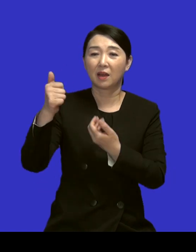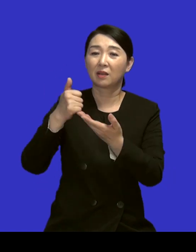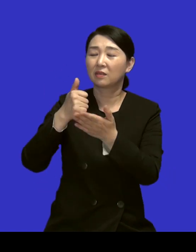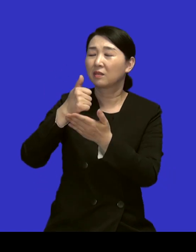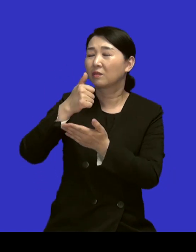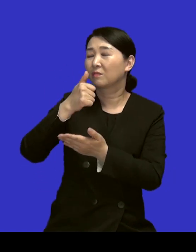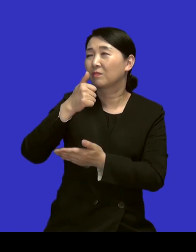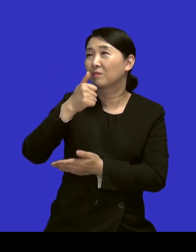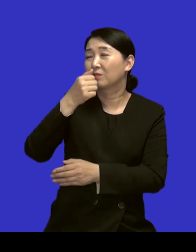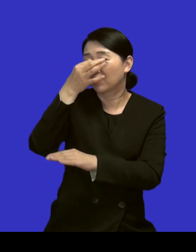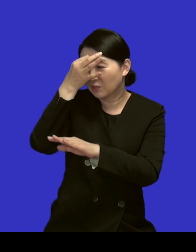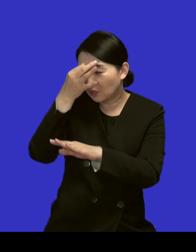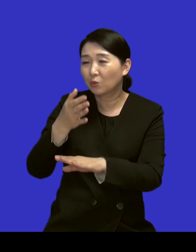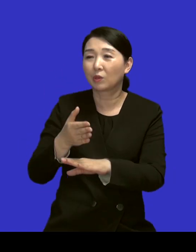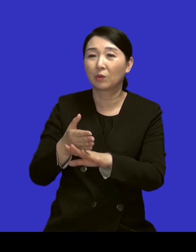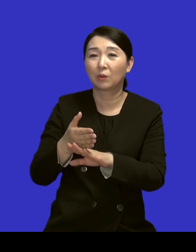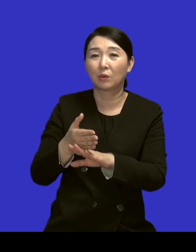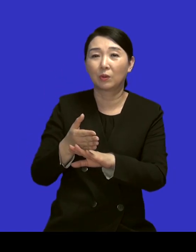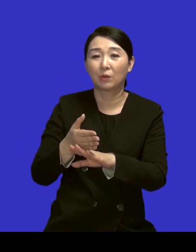죄송해요. 제가 이 길 못 가요.